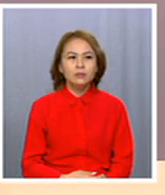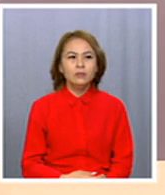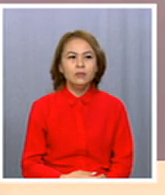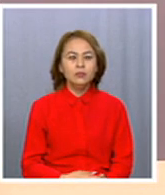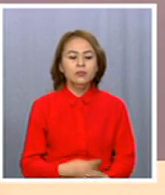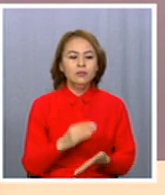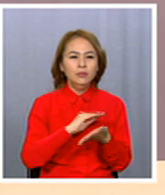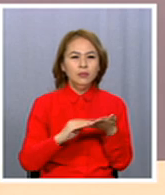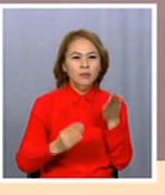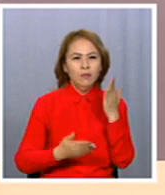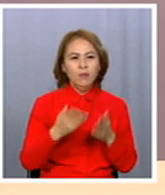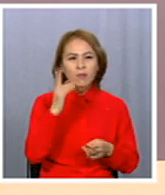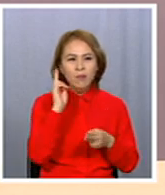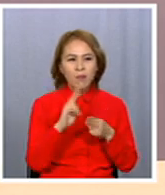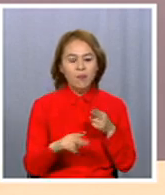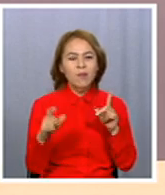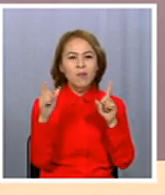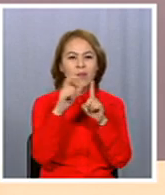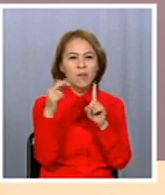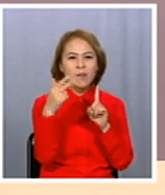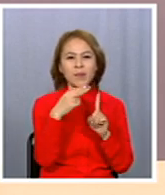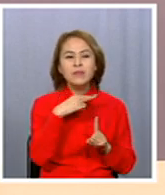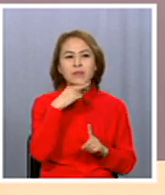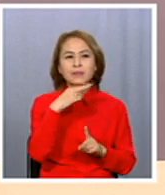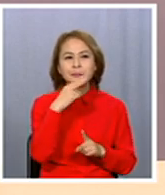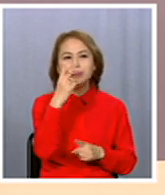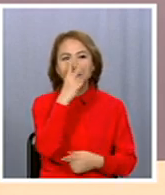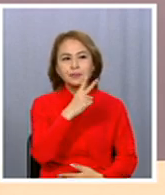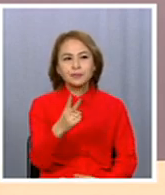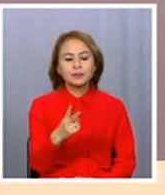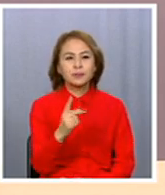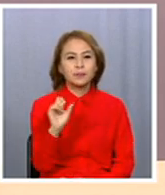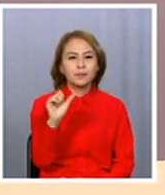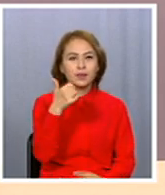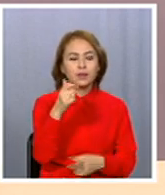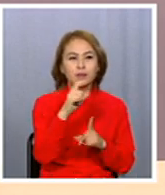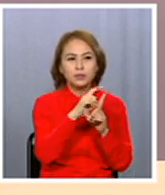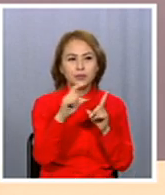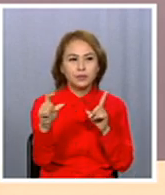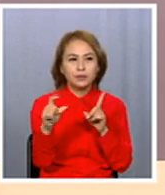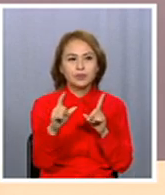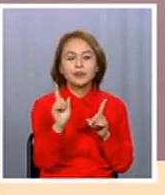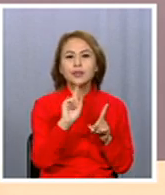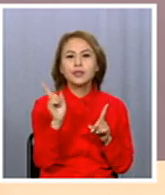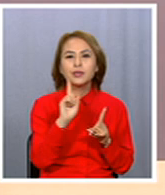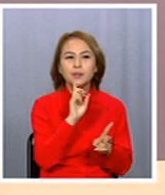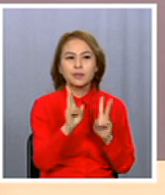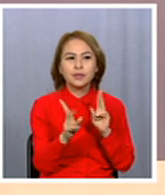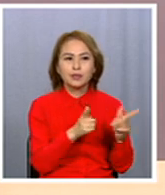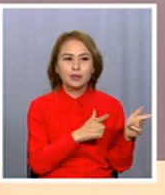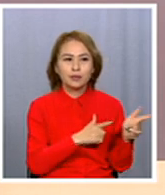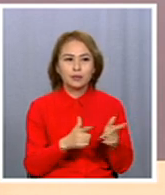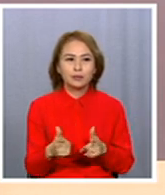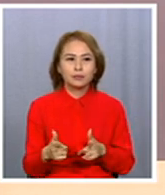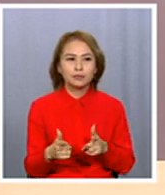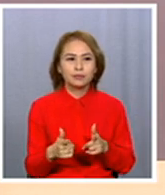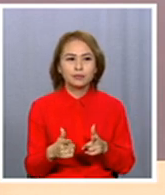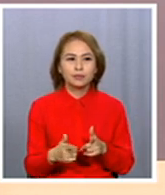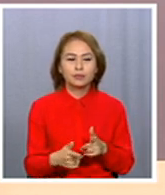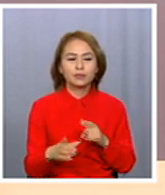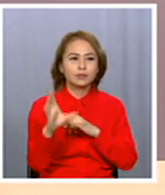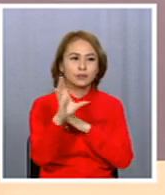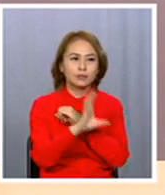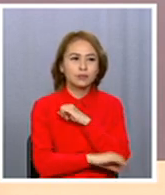Жазып болсаңдар, сөйлемдерге назар аударайық. Бірінші сөйлем. Неден пісірейін? Сөйлемнің